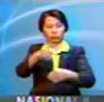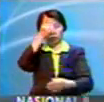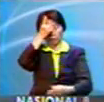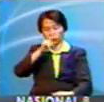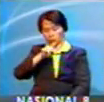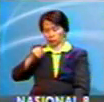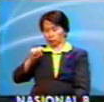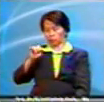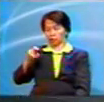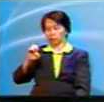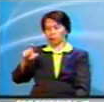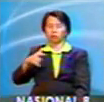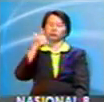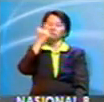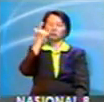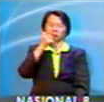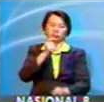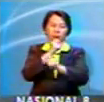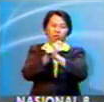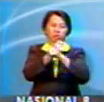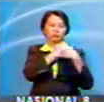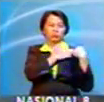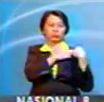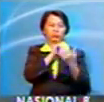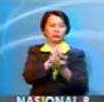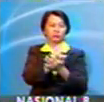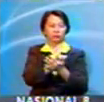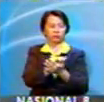Zain Al-Abidin Ahmad tidak mahu mempertahankan jawatan itu.